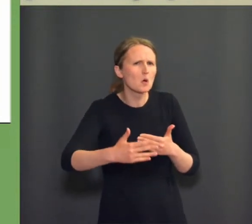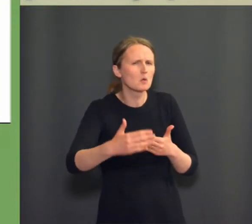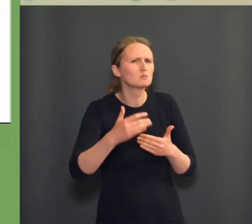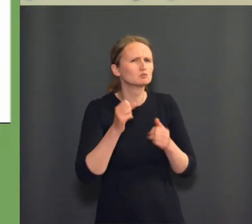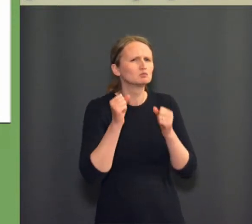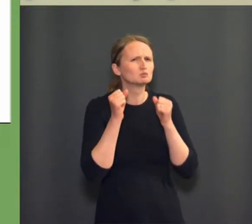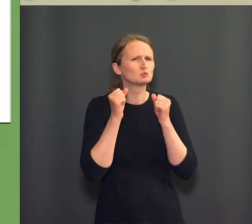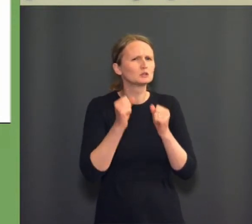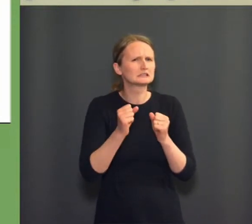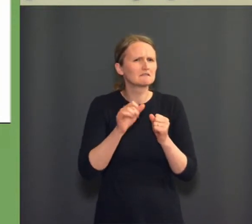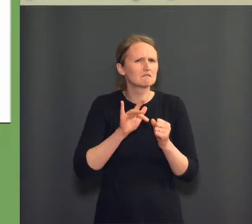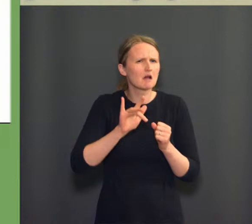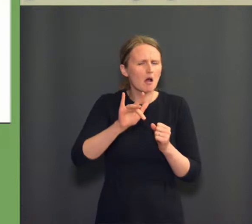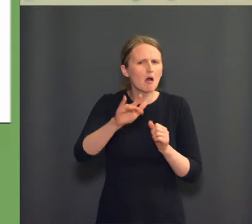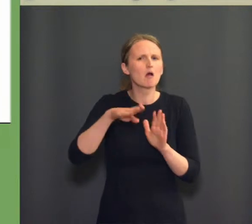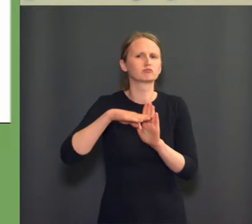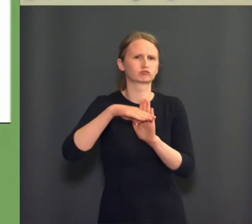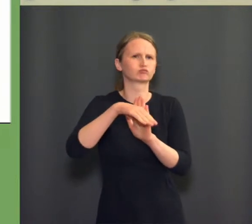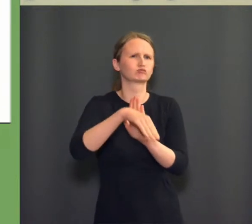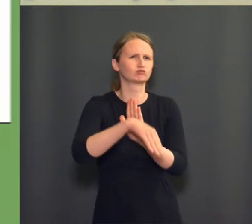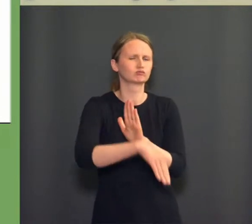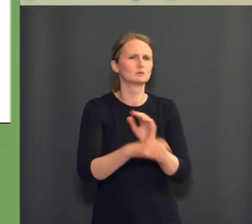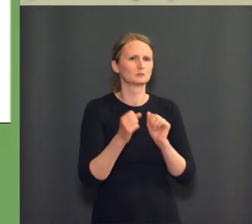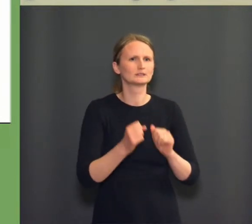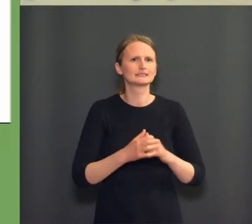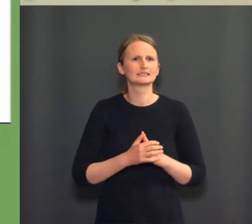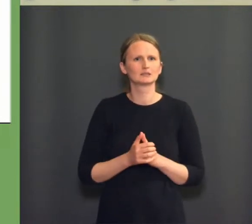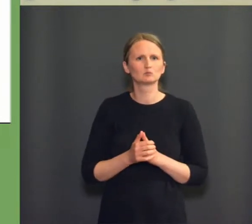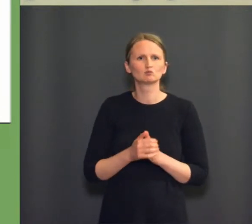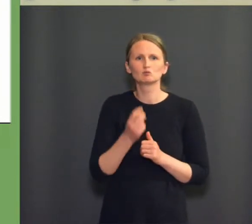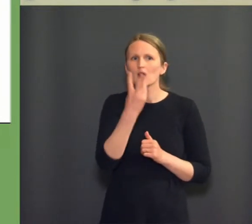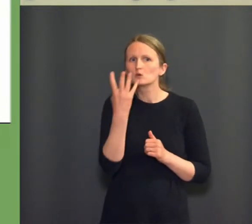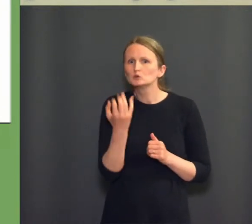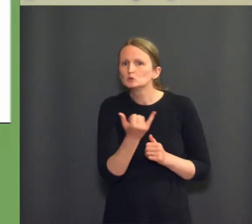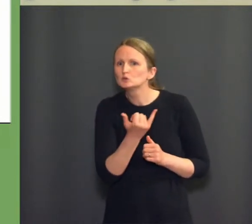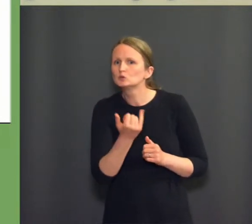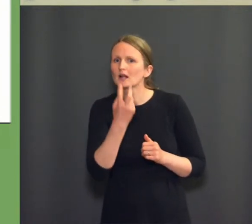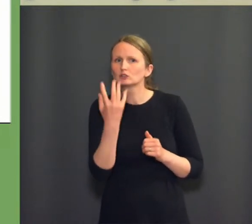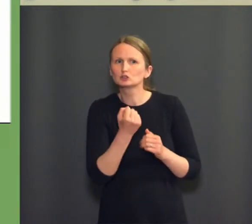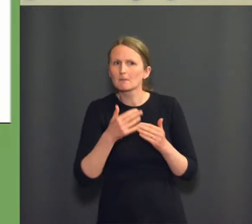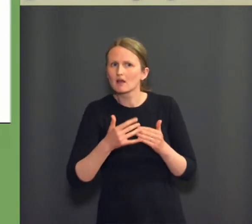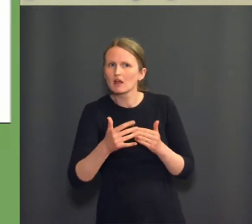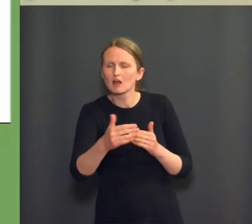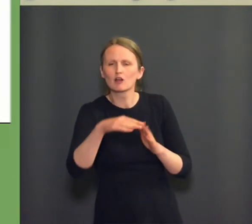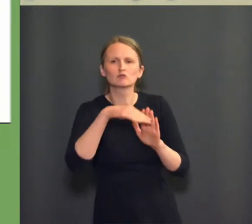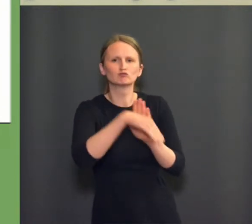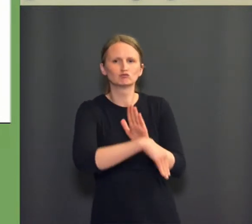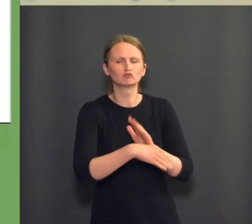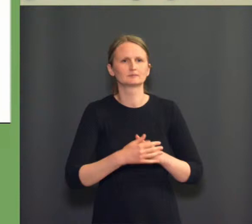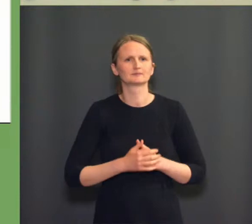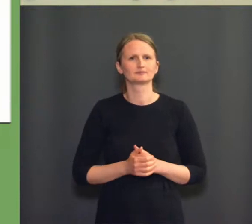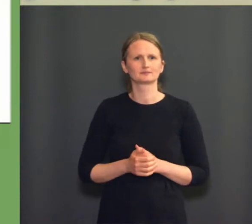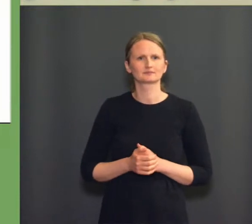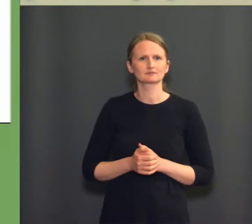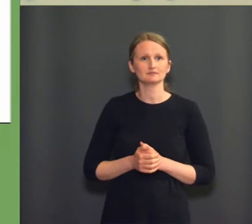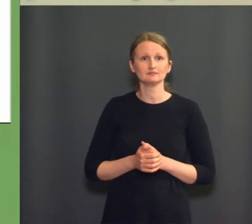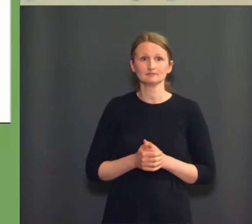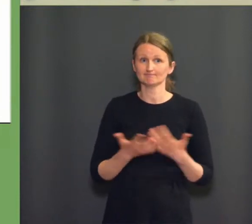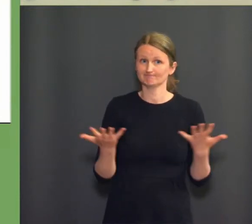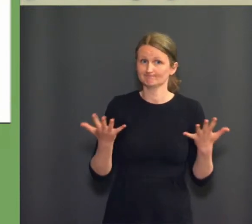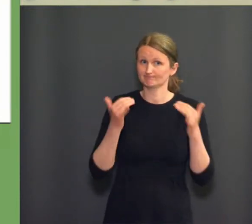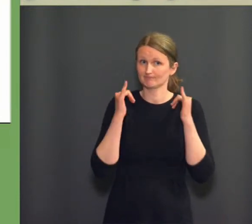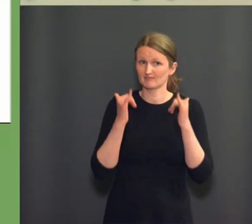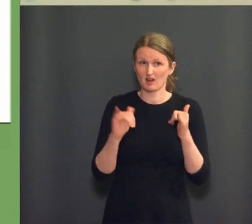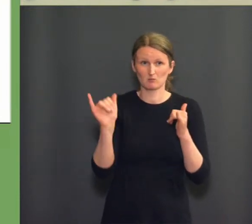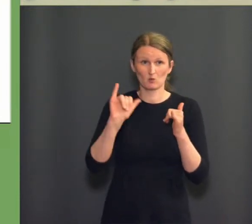chiffres négatifs dans les jours ou la semaine qui viennent. Ceci étant, les patients s'accumulent dans les hôpitaux, puisque une